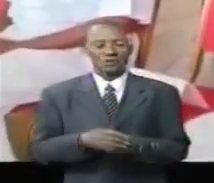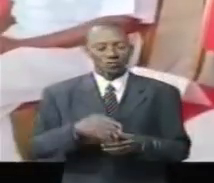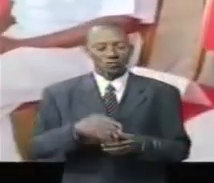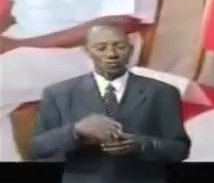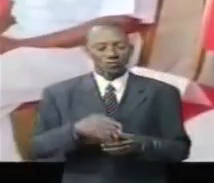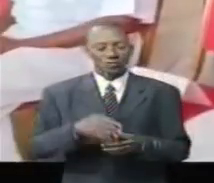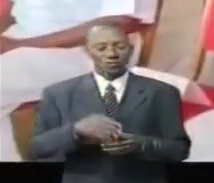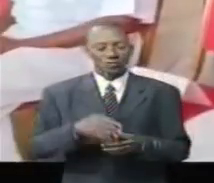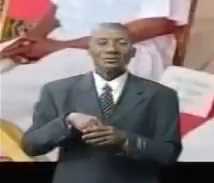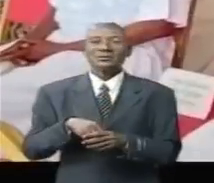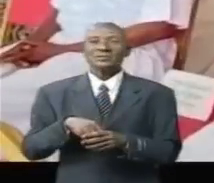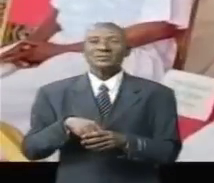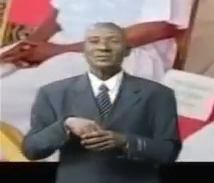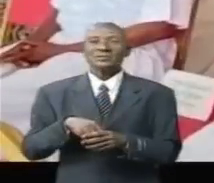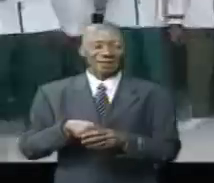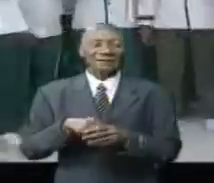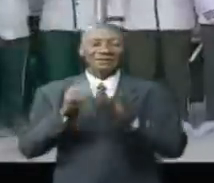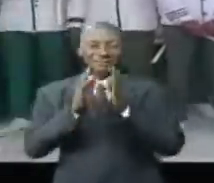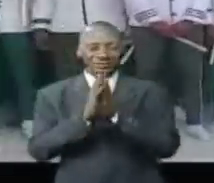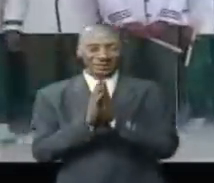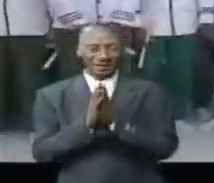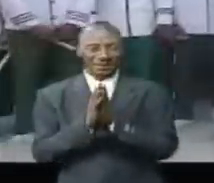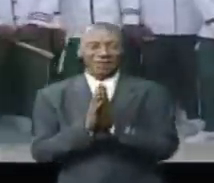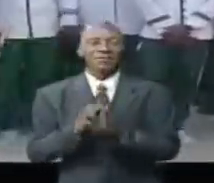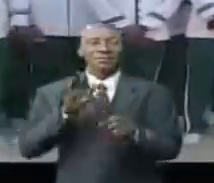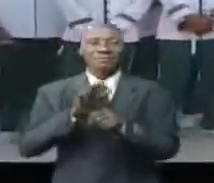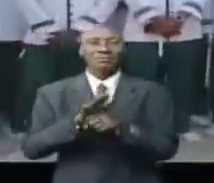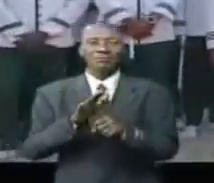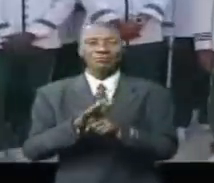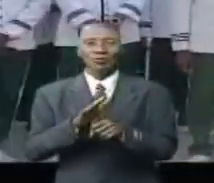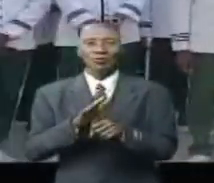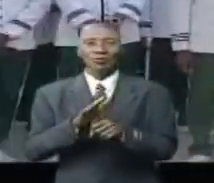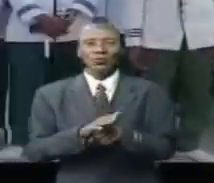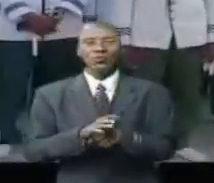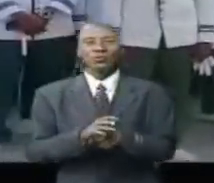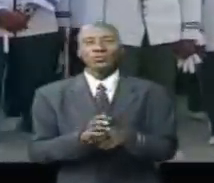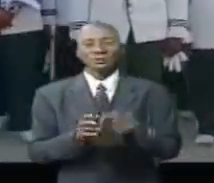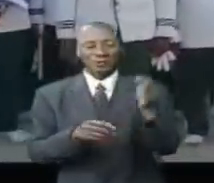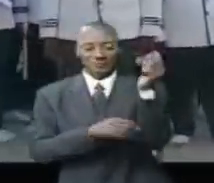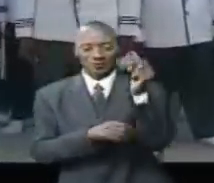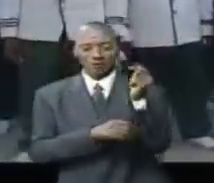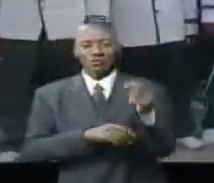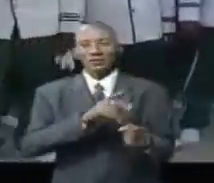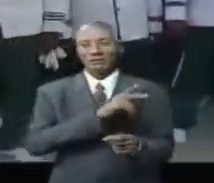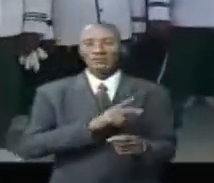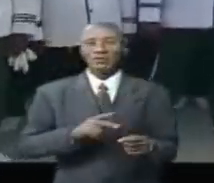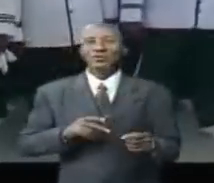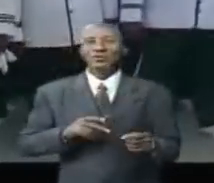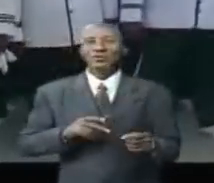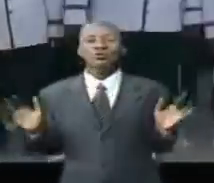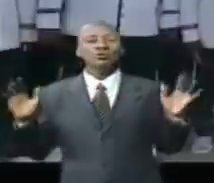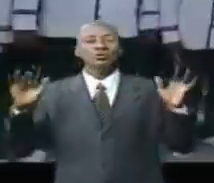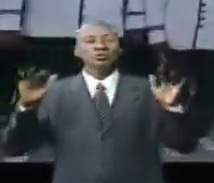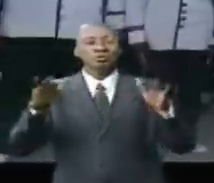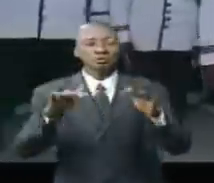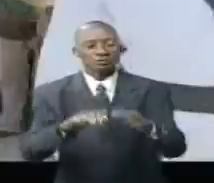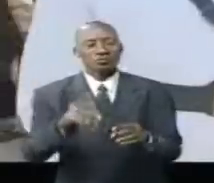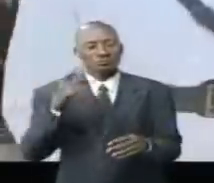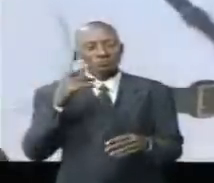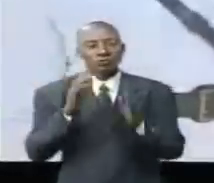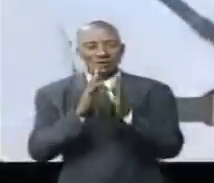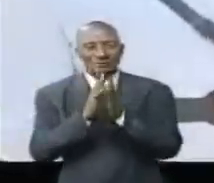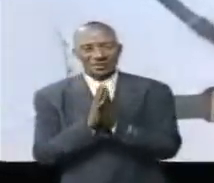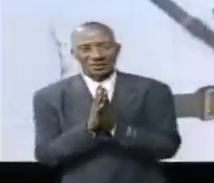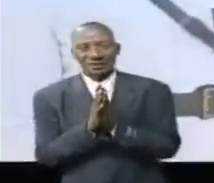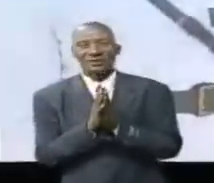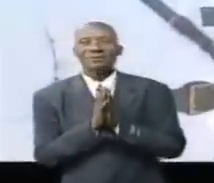Simon Kimbangu a appelé tous les fidèles kimbanguistes à demeurer déterminés à servir Dieu dans la paix, la sincérité et la crainte. La